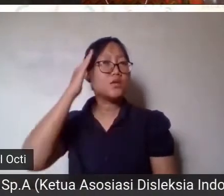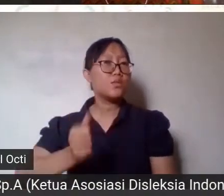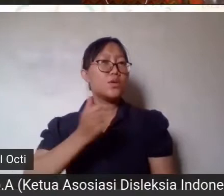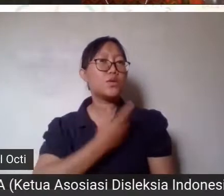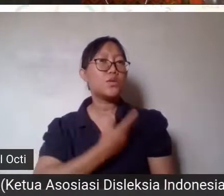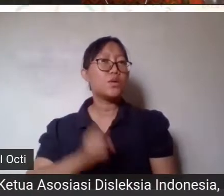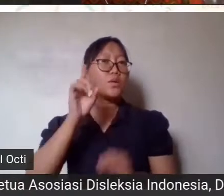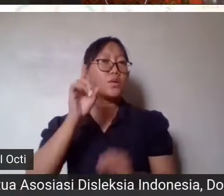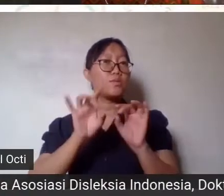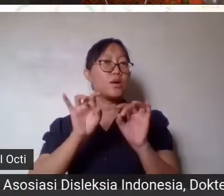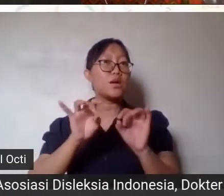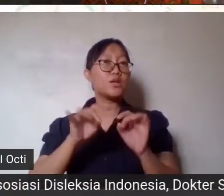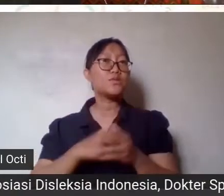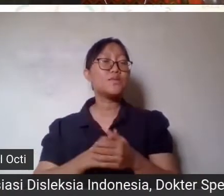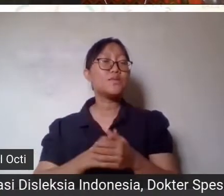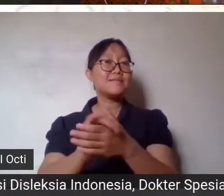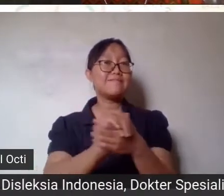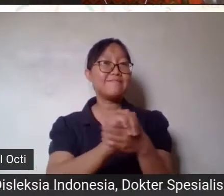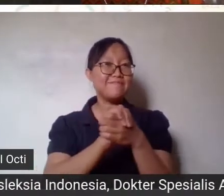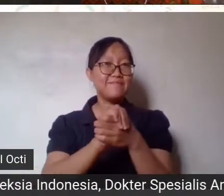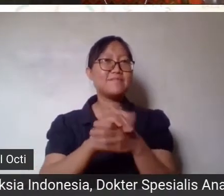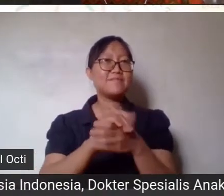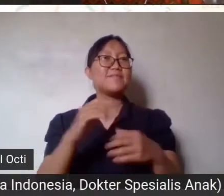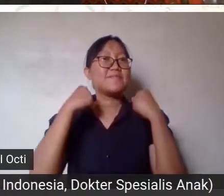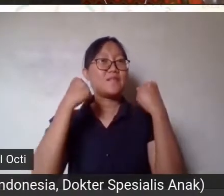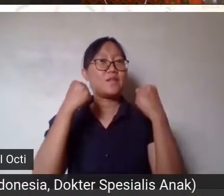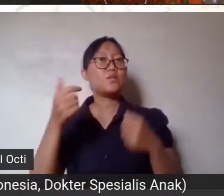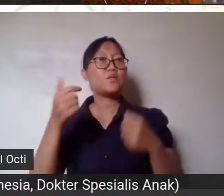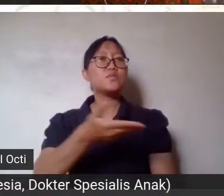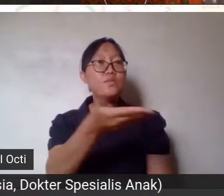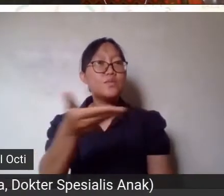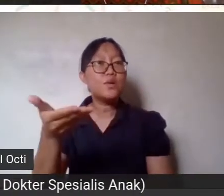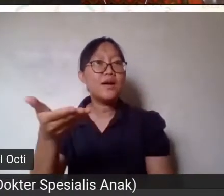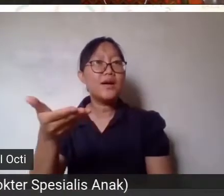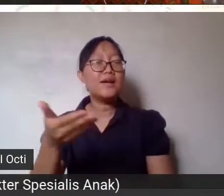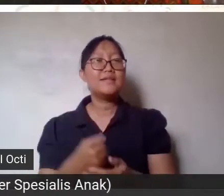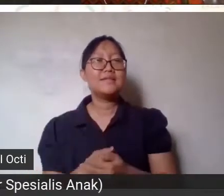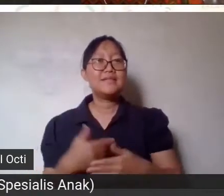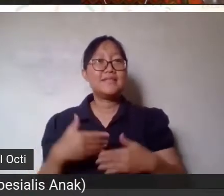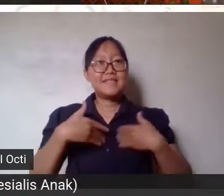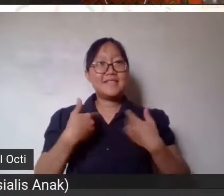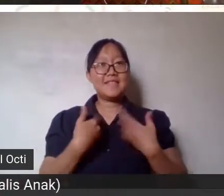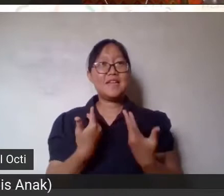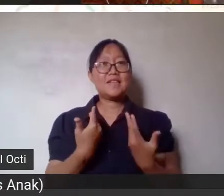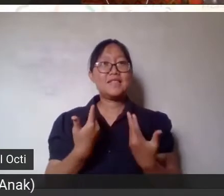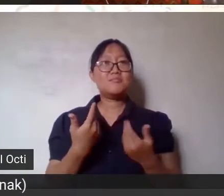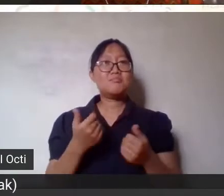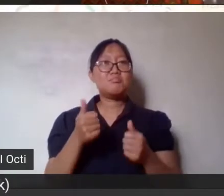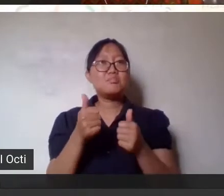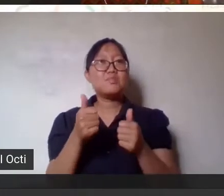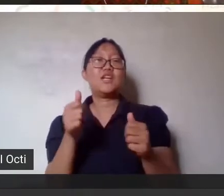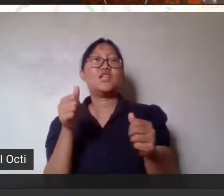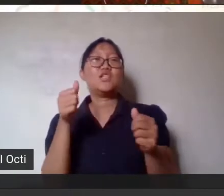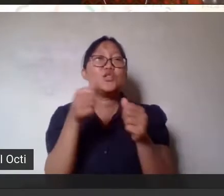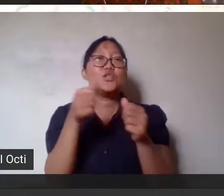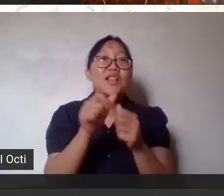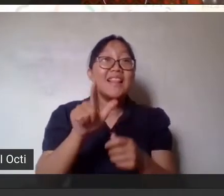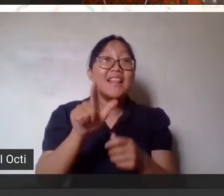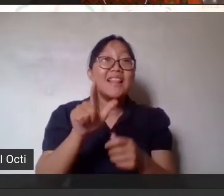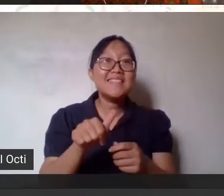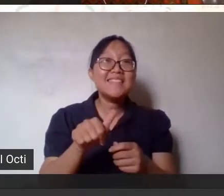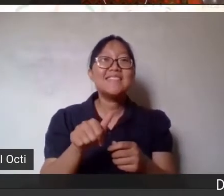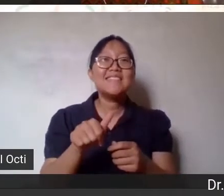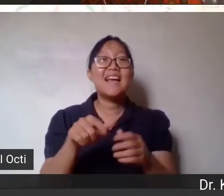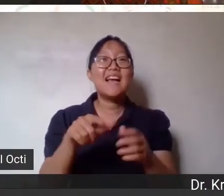sini. Senang sekali bisa kembali ikutan nih di acara-acaranya P4TK TKPLB ya, luar